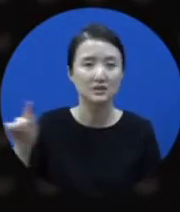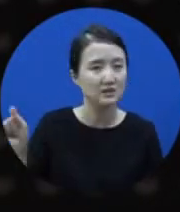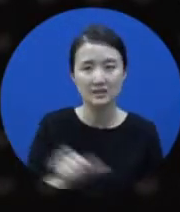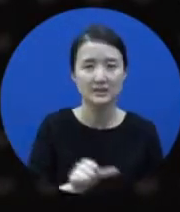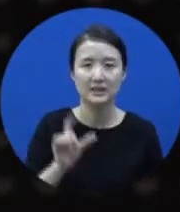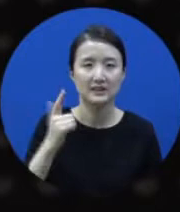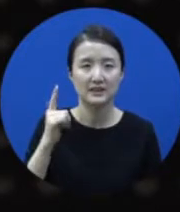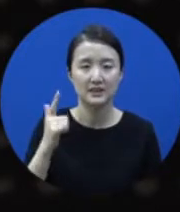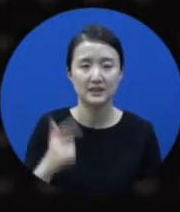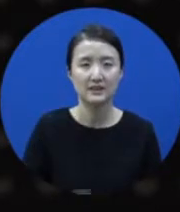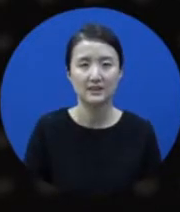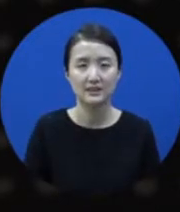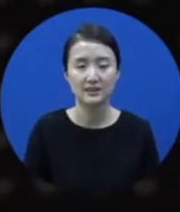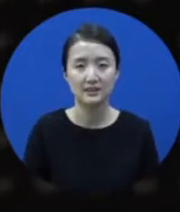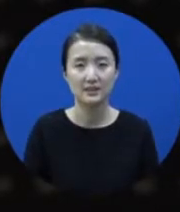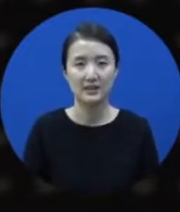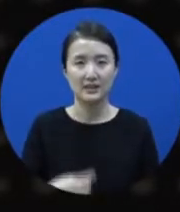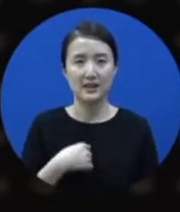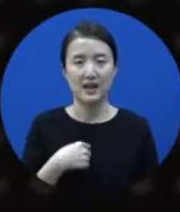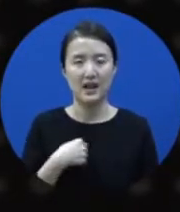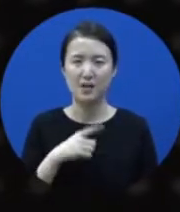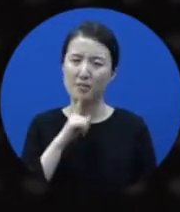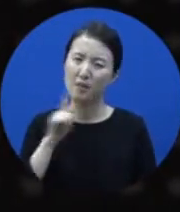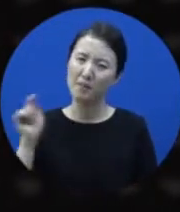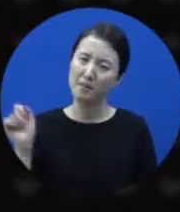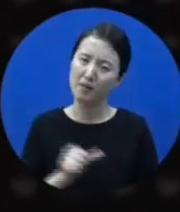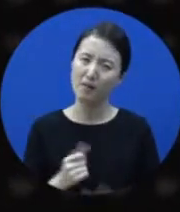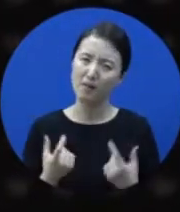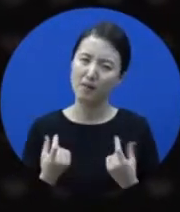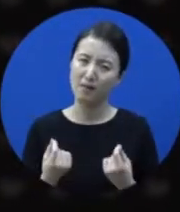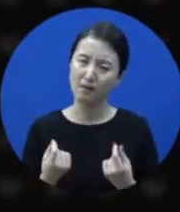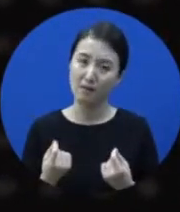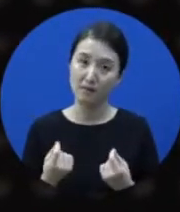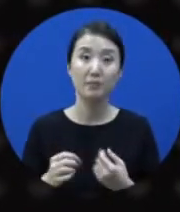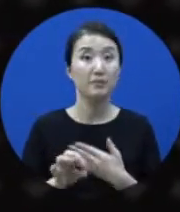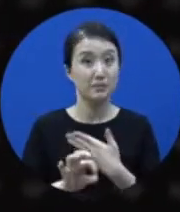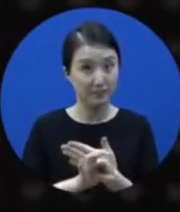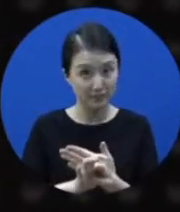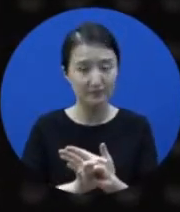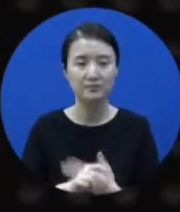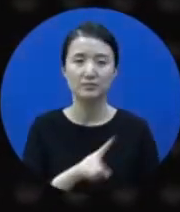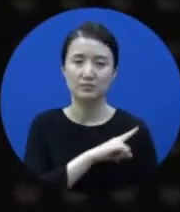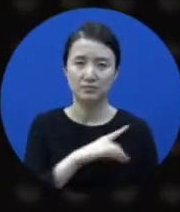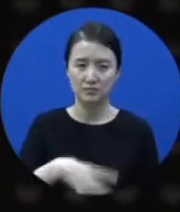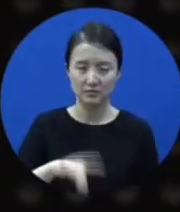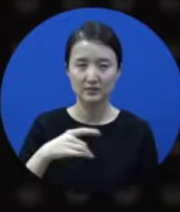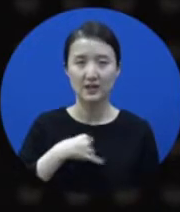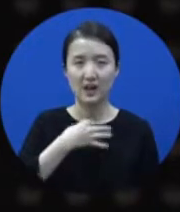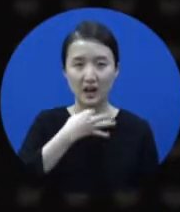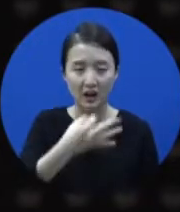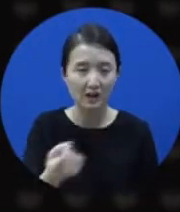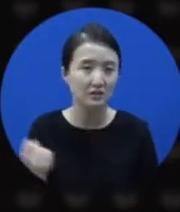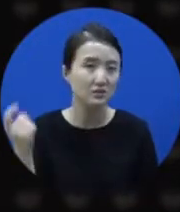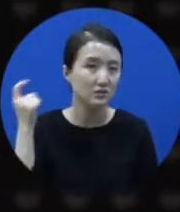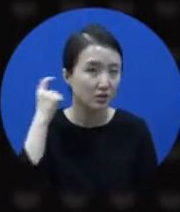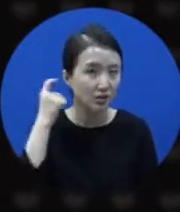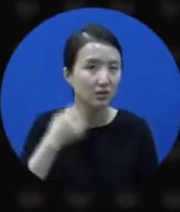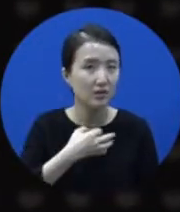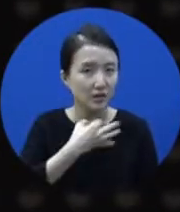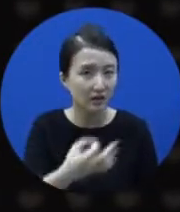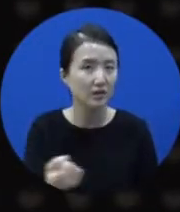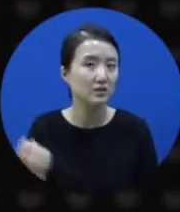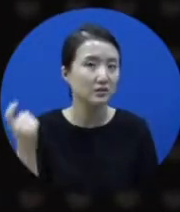말이 너무 빠르다라고 생각하시는 분요. 제일 첫 번째 내 목소리를 들으려고 노력을 하세요. 그러면 내